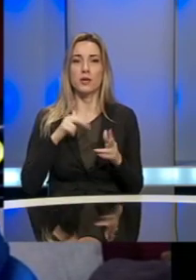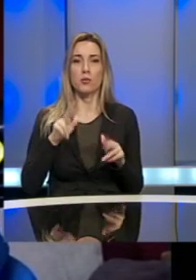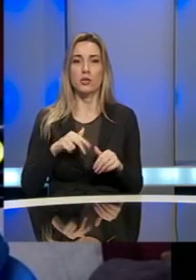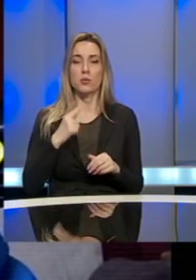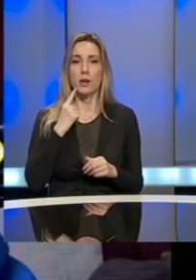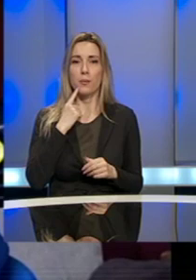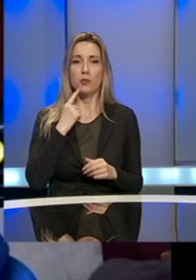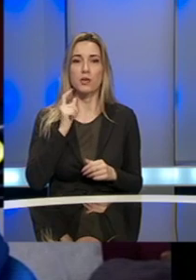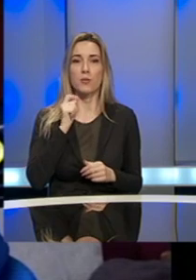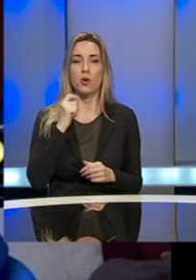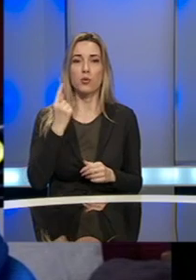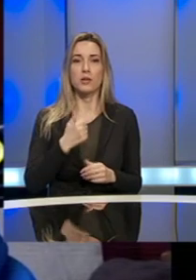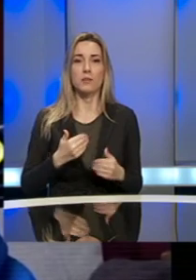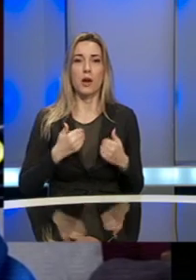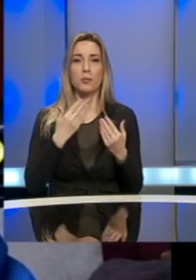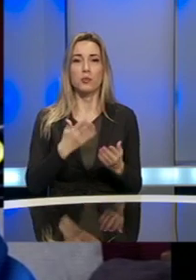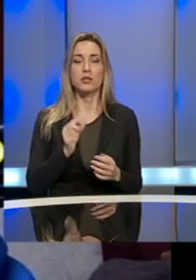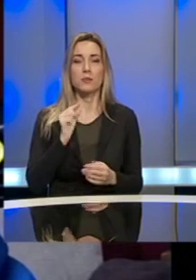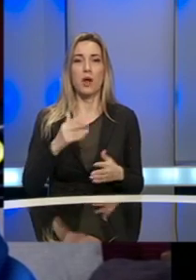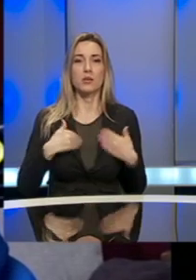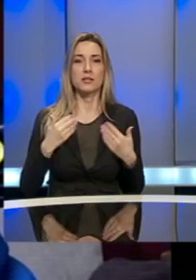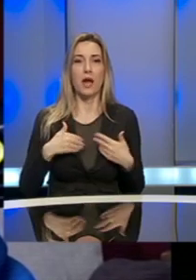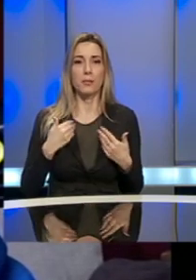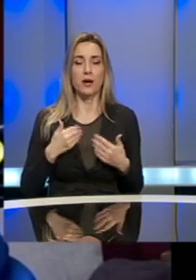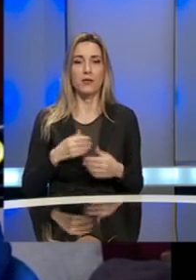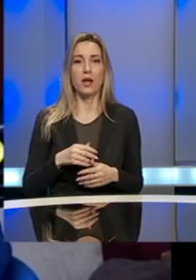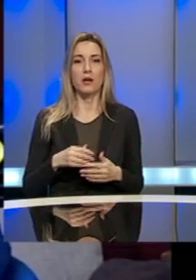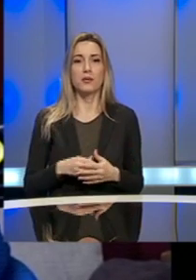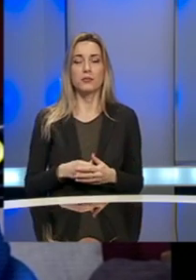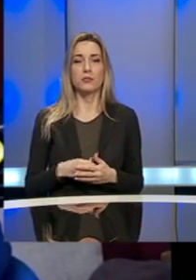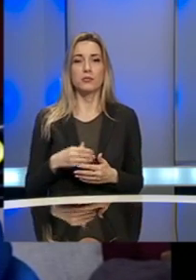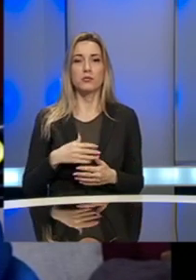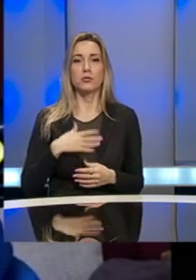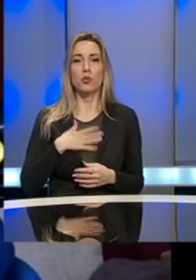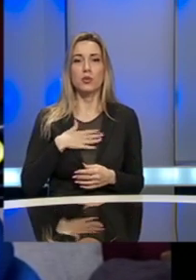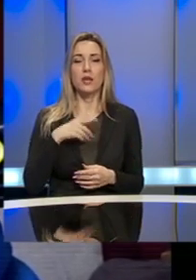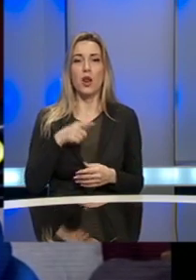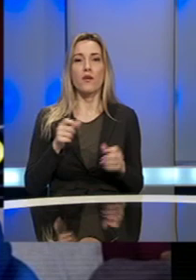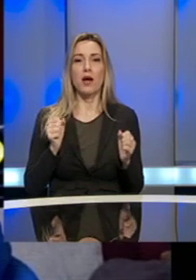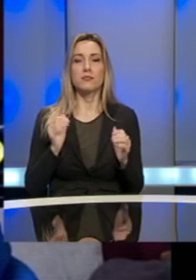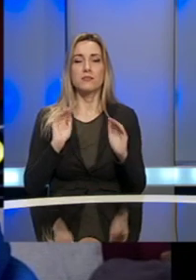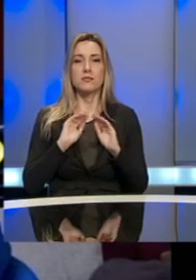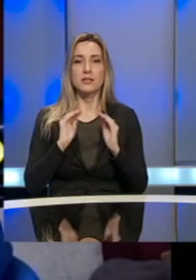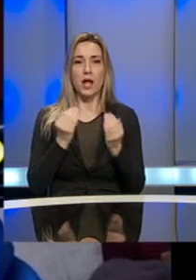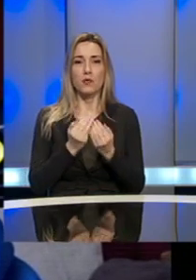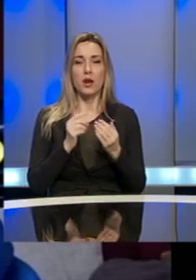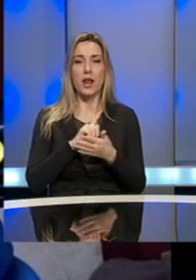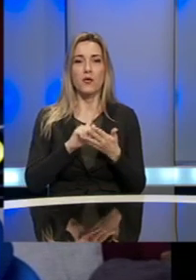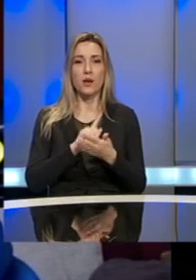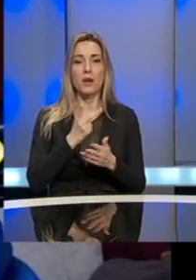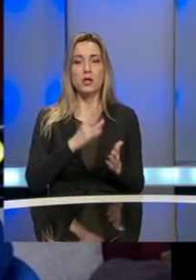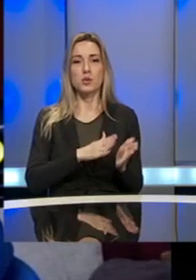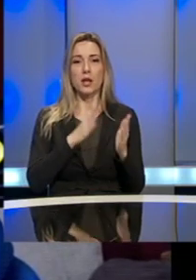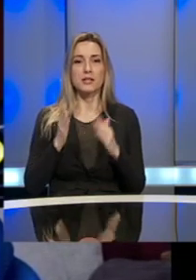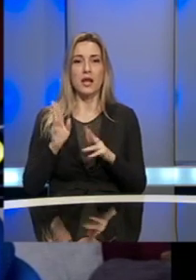je da pokušamo ljudima pružiti bar malo zabave, utjehe u ova tjeskobna, zatvorena vremena. A s druge